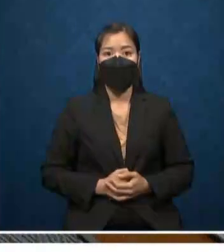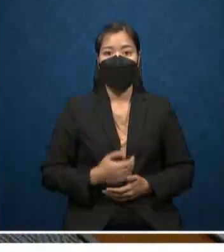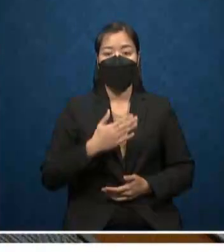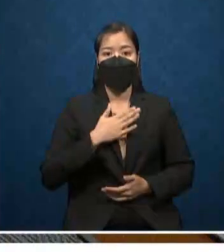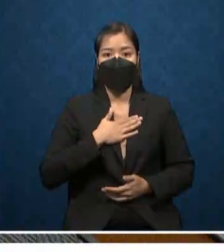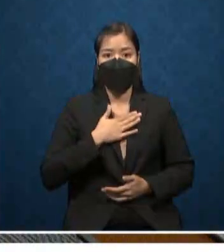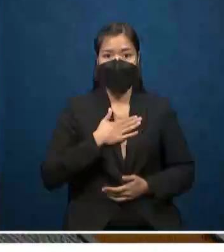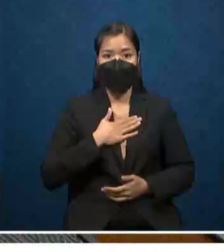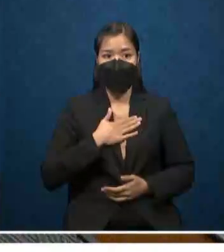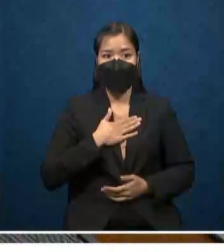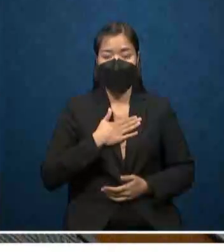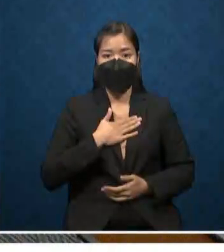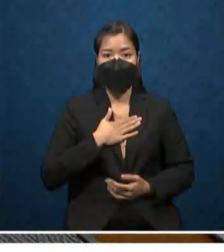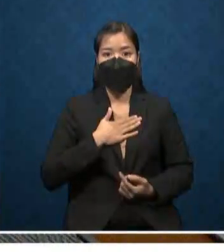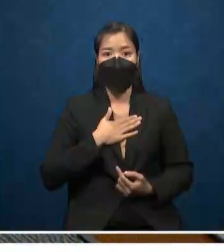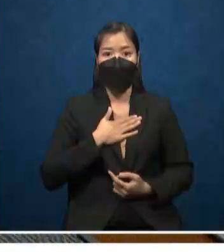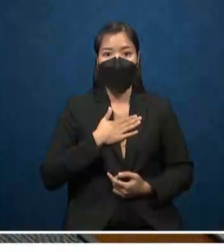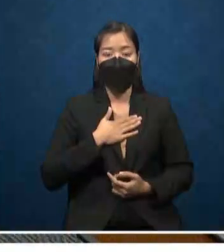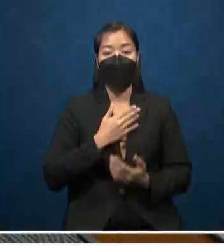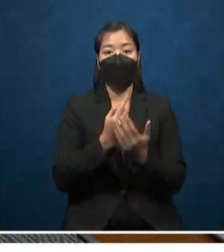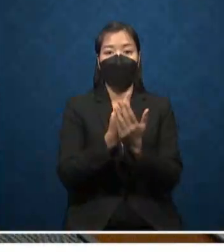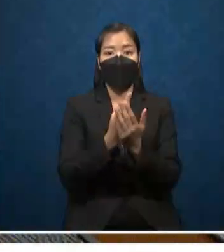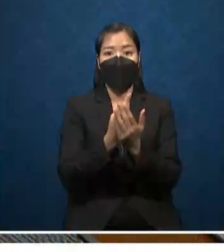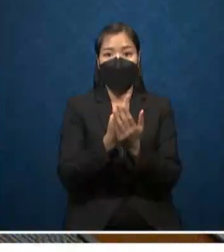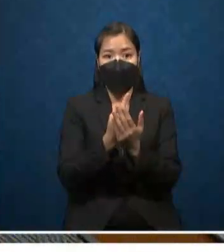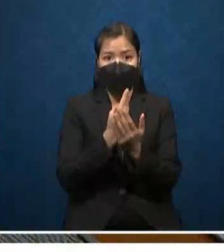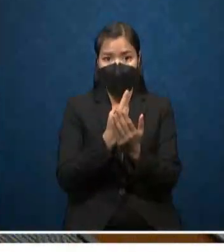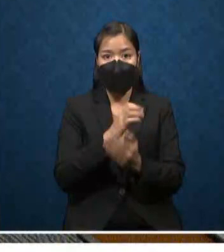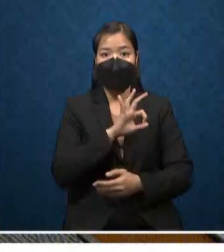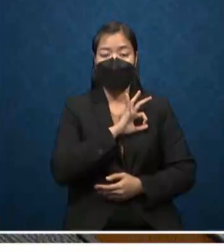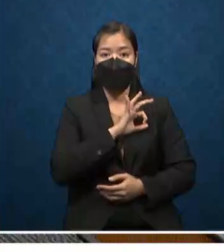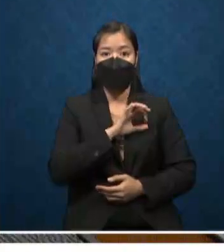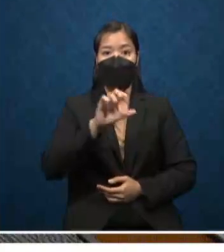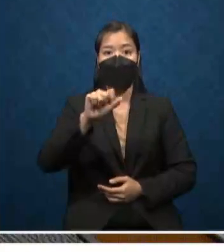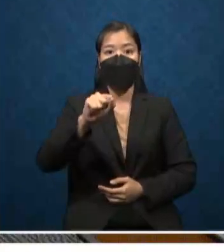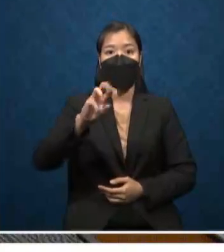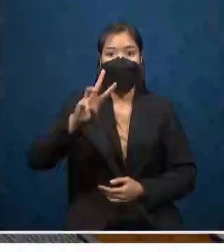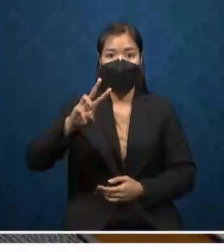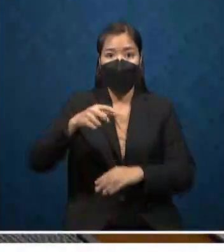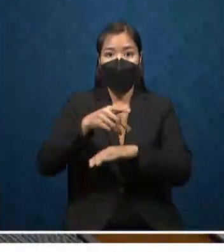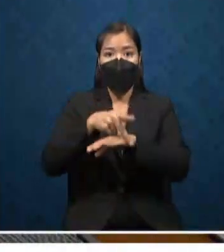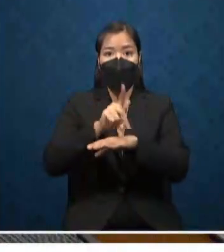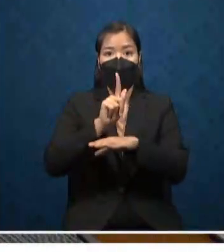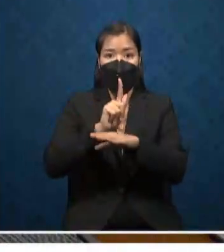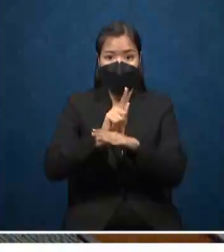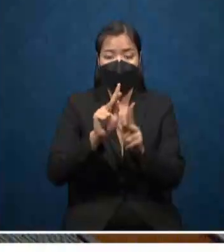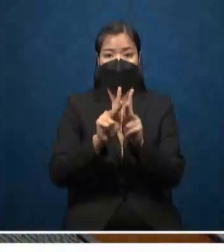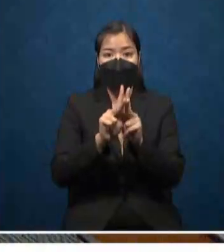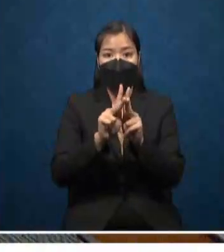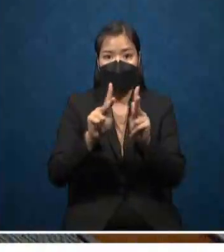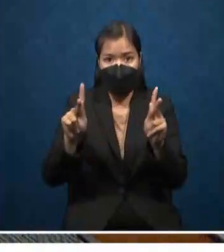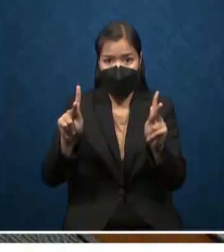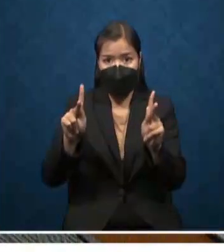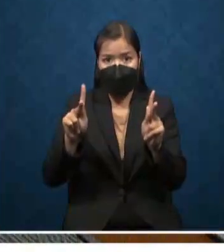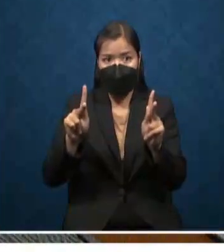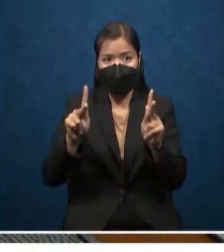ชาติอุดมติดสิริในฐานะสมาชิกวุฒิสภาในฐานะประธานกรรมธิการติดตาม